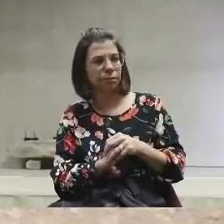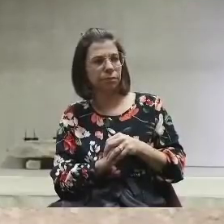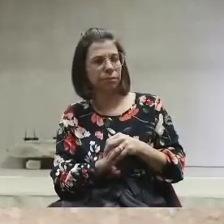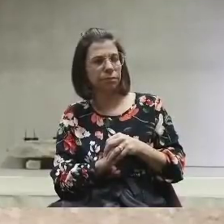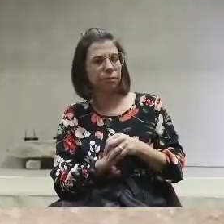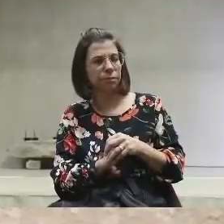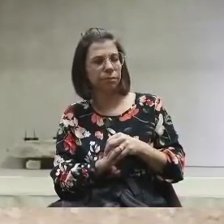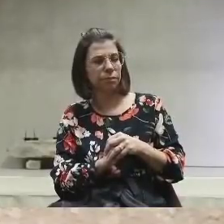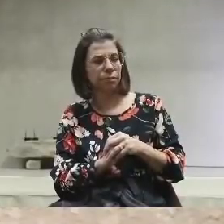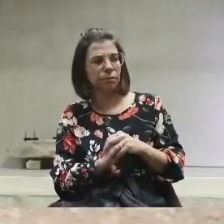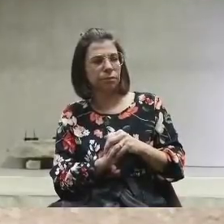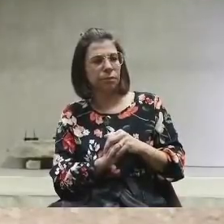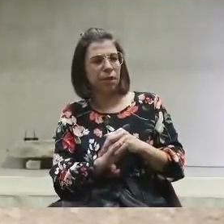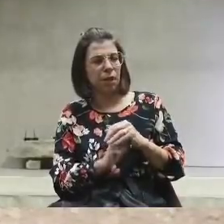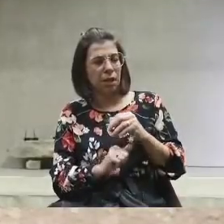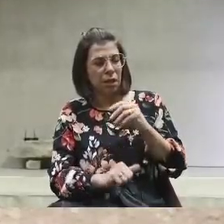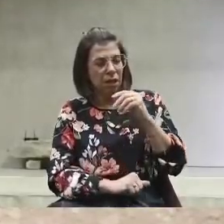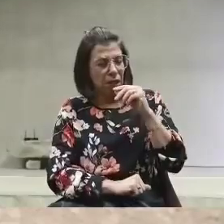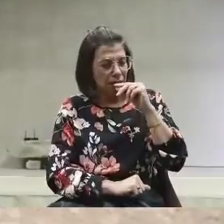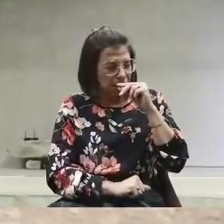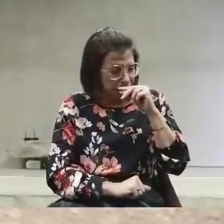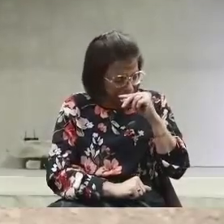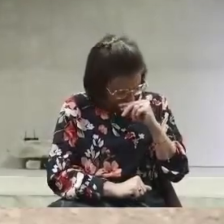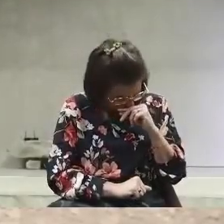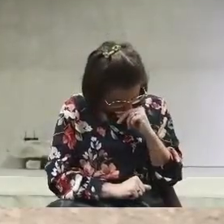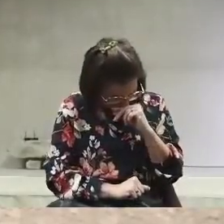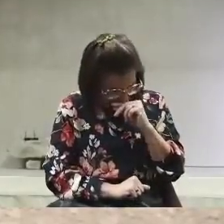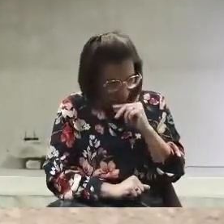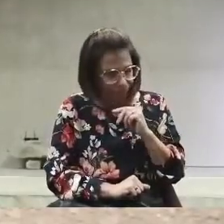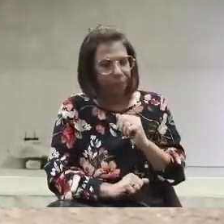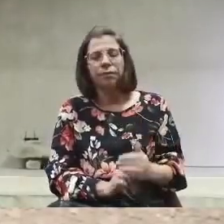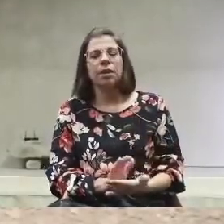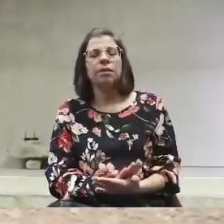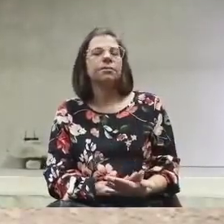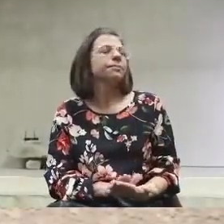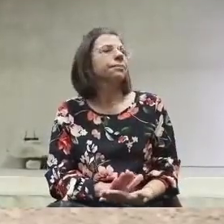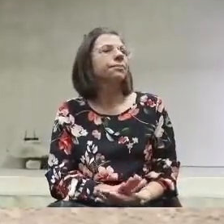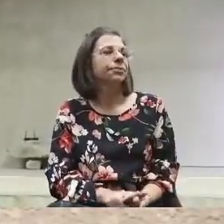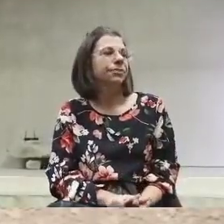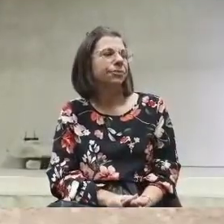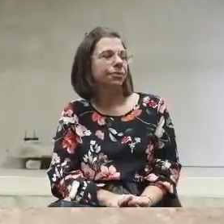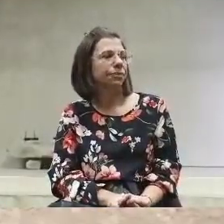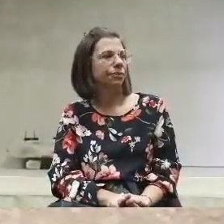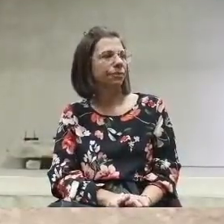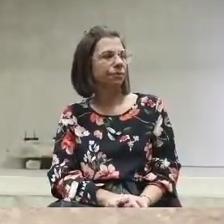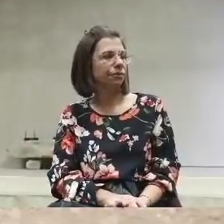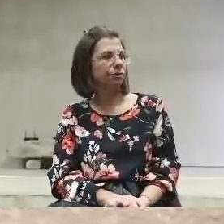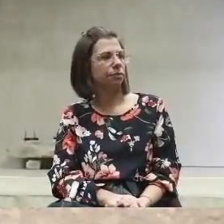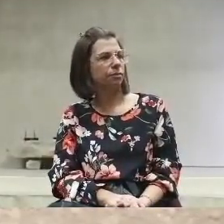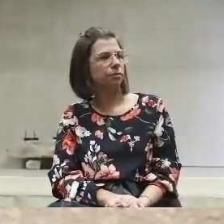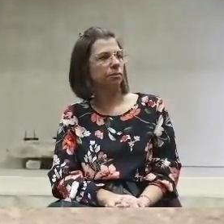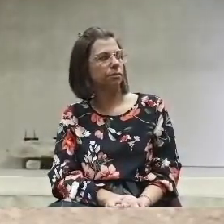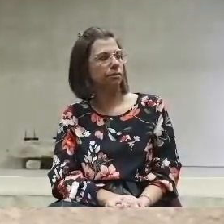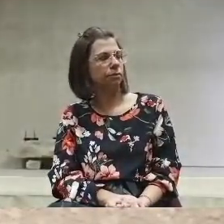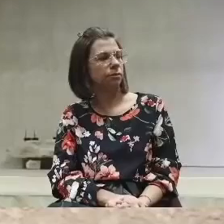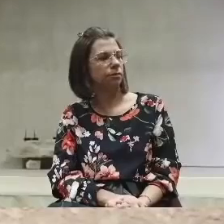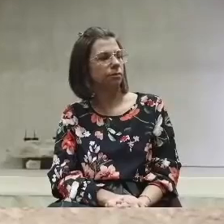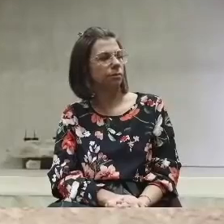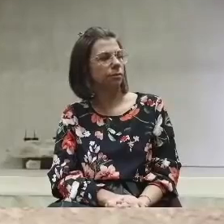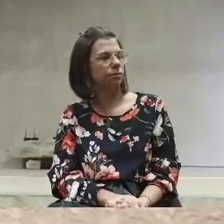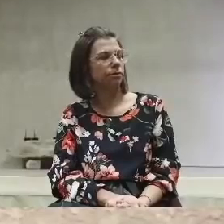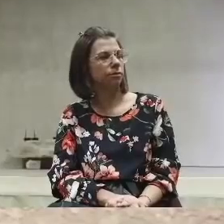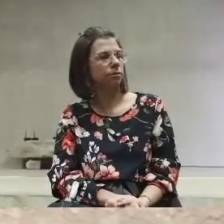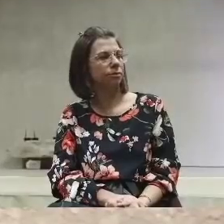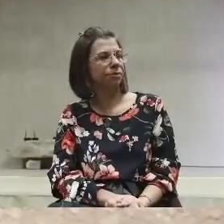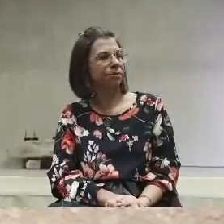été, et les poussins surtout ont été pris par surprise et dans leur panique, se